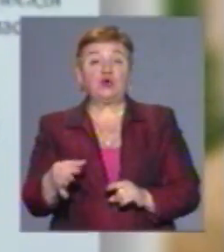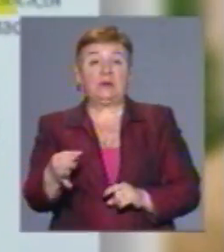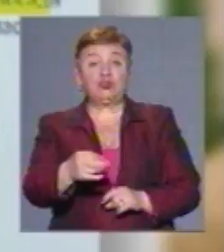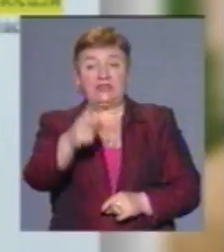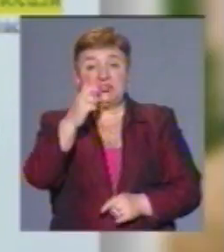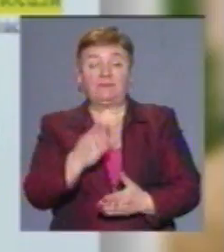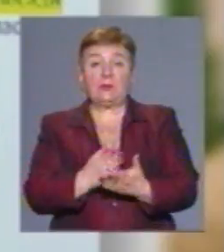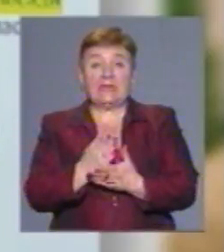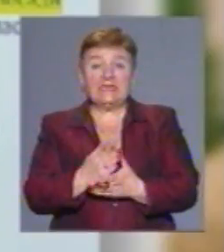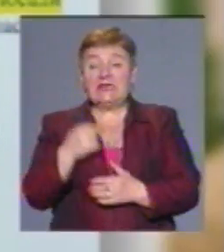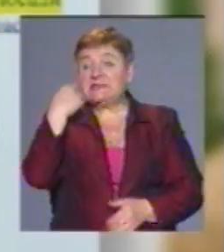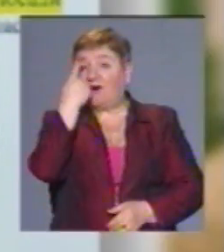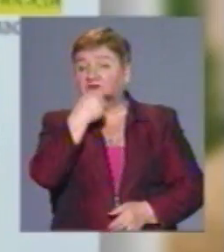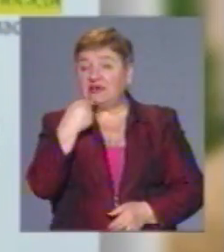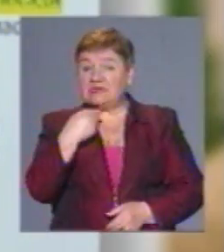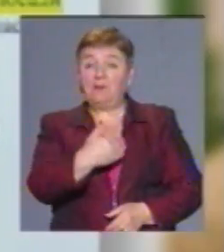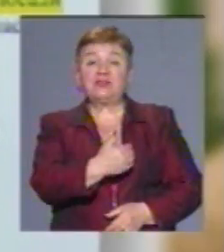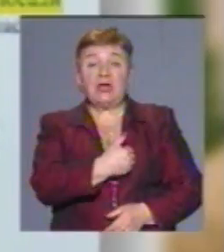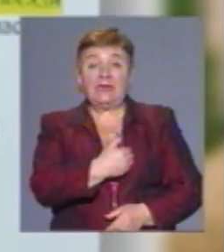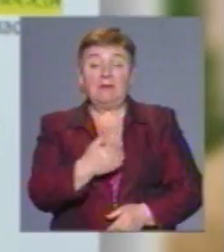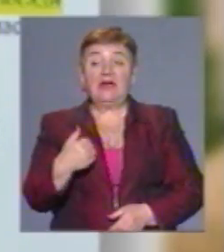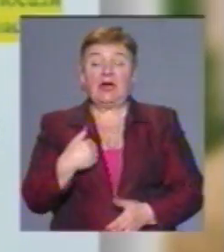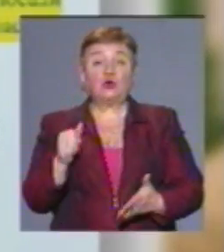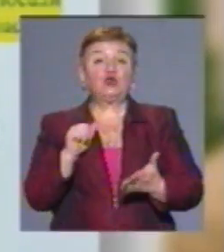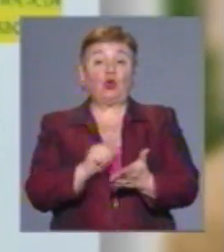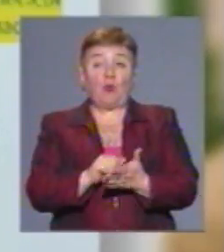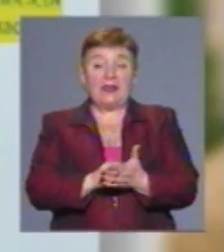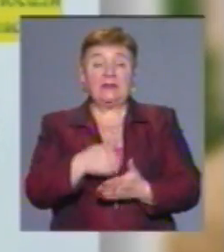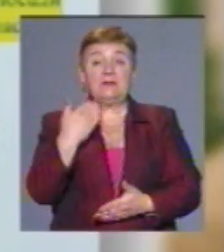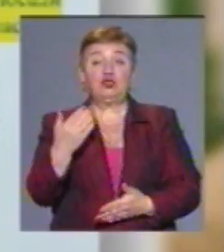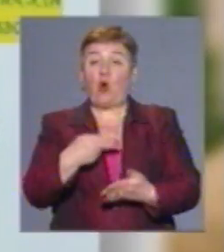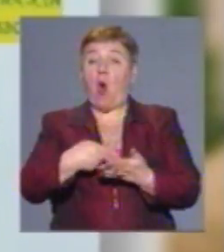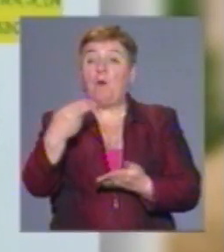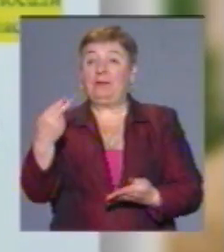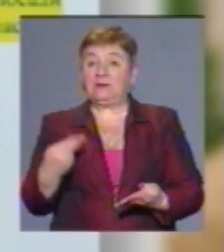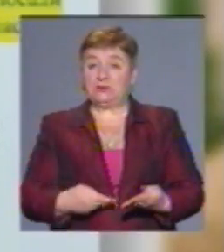адміністрації за власним бажанням». Також прикріплений документ із його підписом.